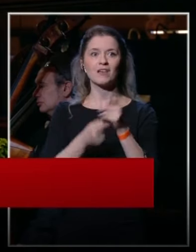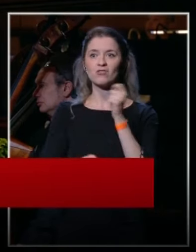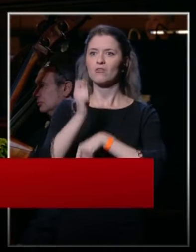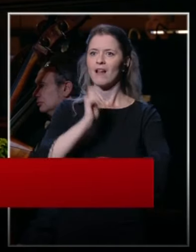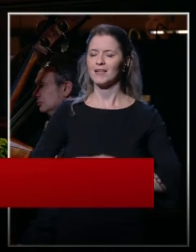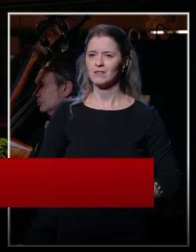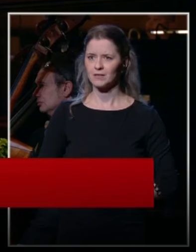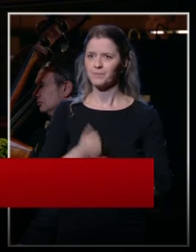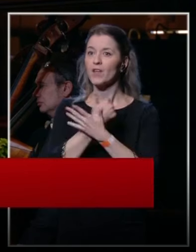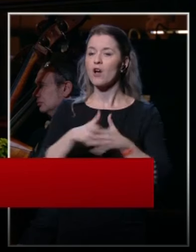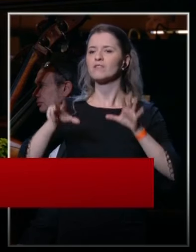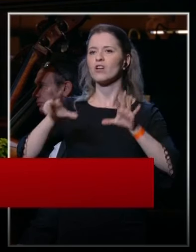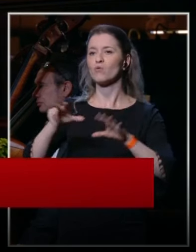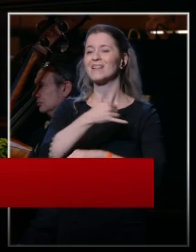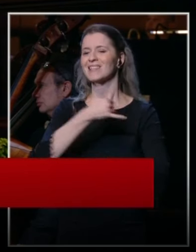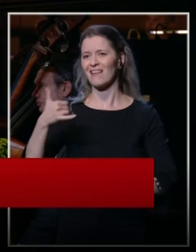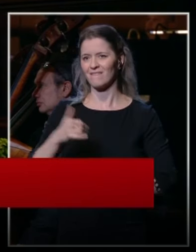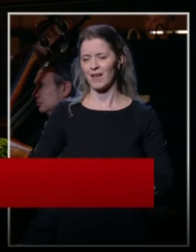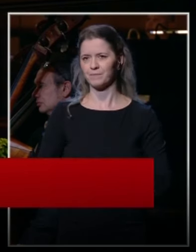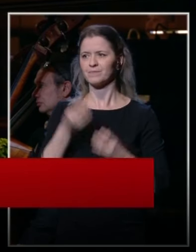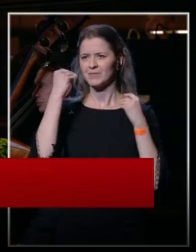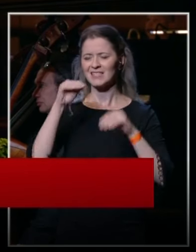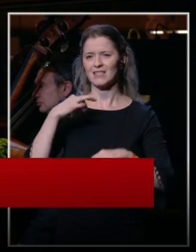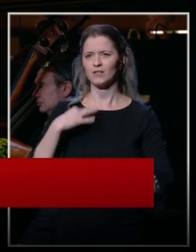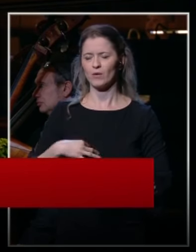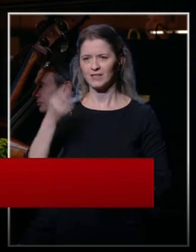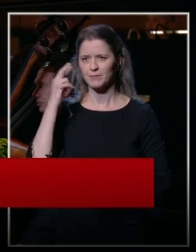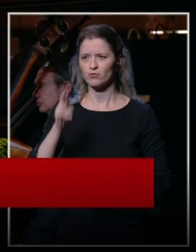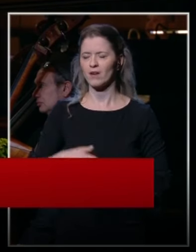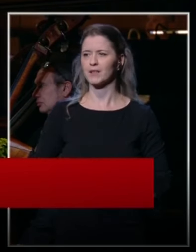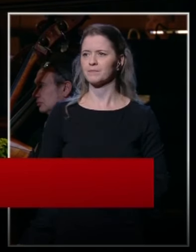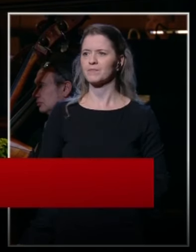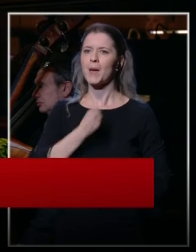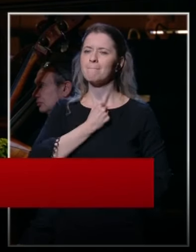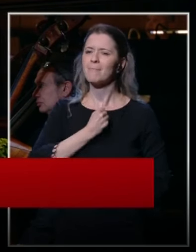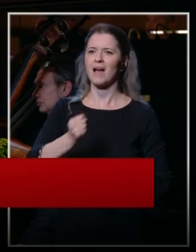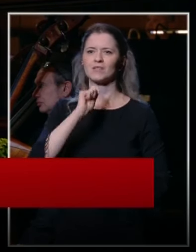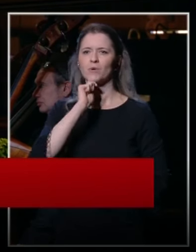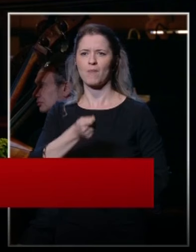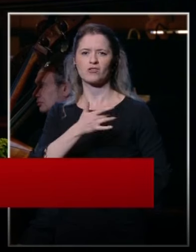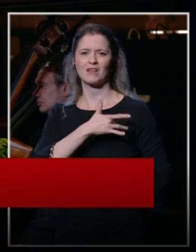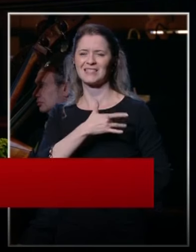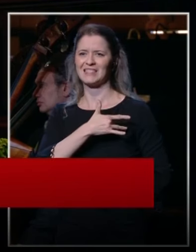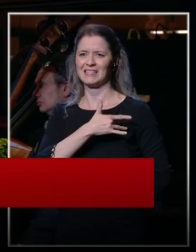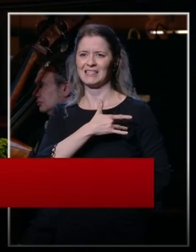68 éve, tisztelt hölgyeim és uraim, bátor magyar szívek sora állt